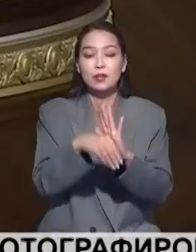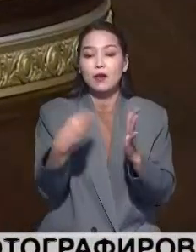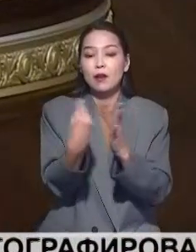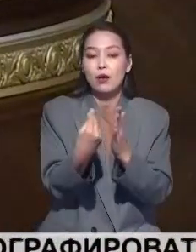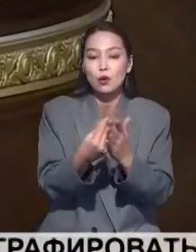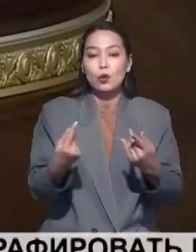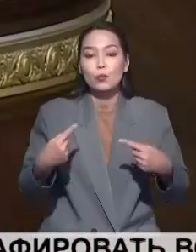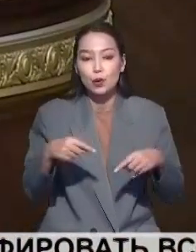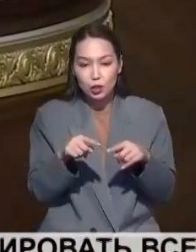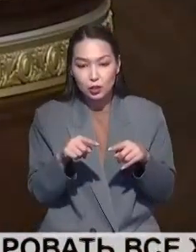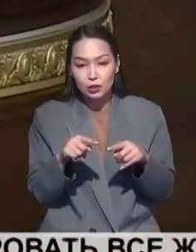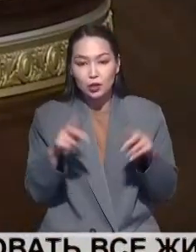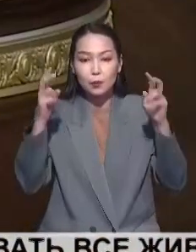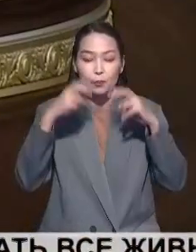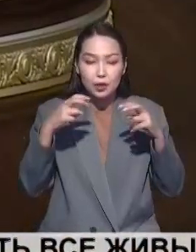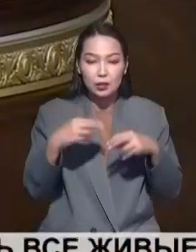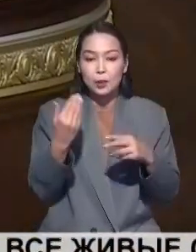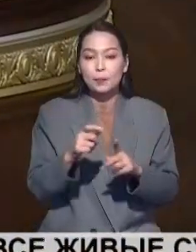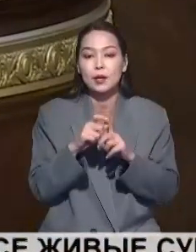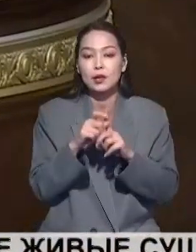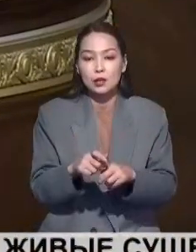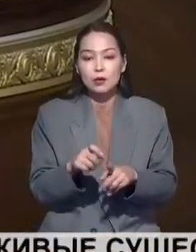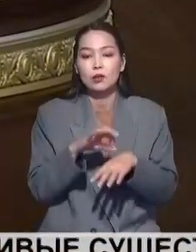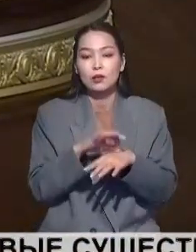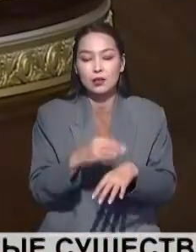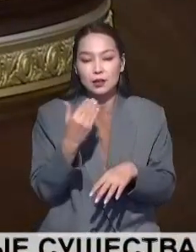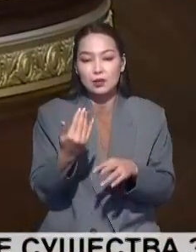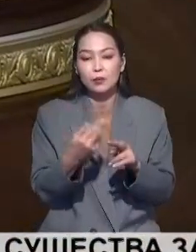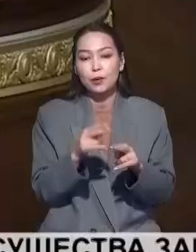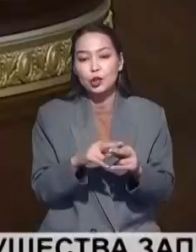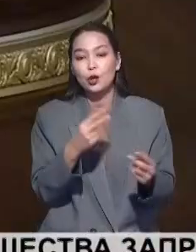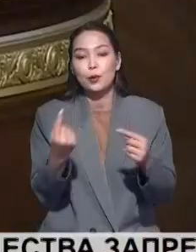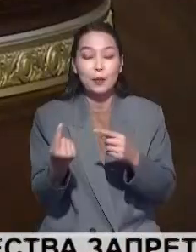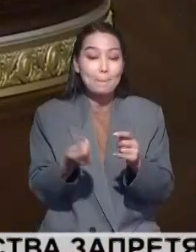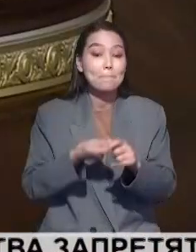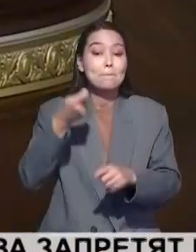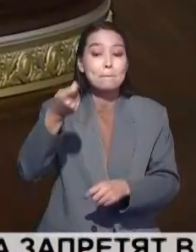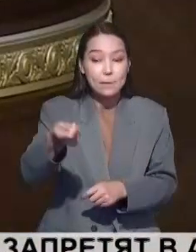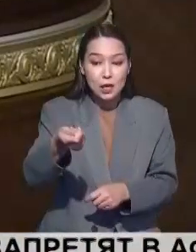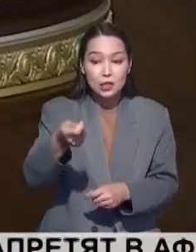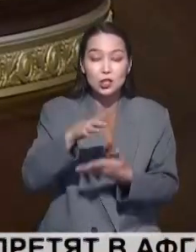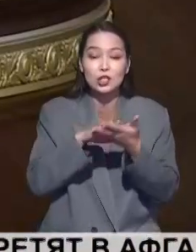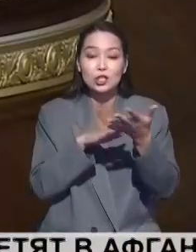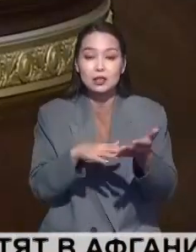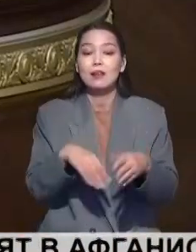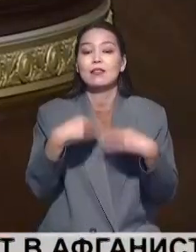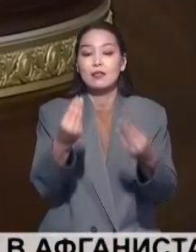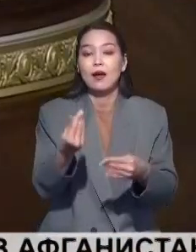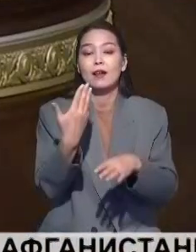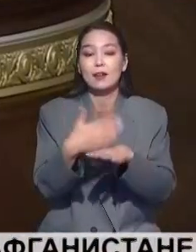сообществом мы рассматриваем ряд предложений по введению периода охлаждения между подачей заявки на выдачу кредита